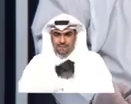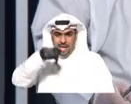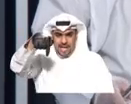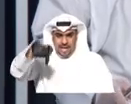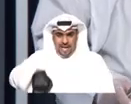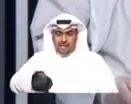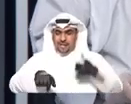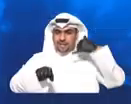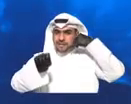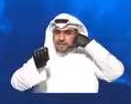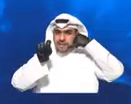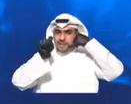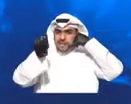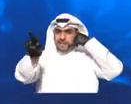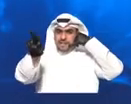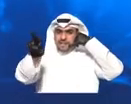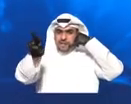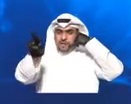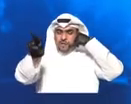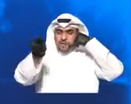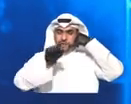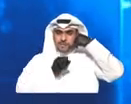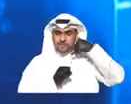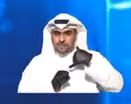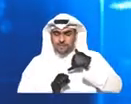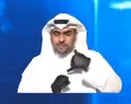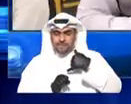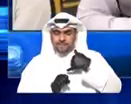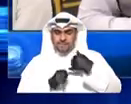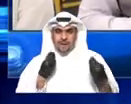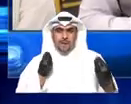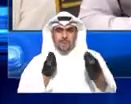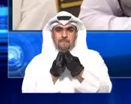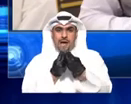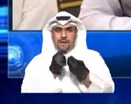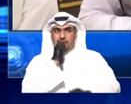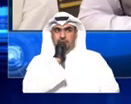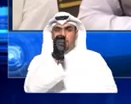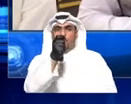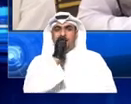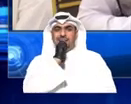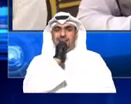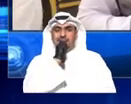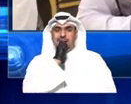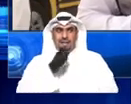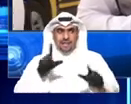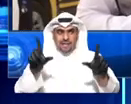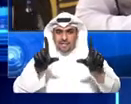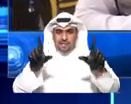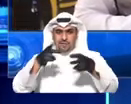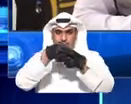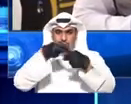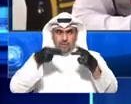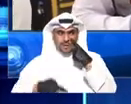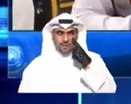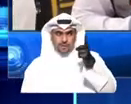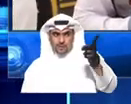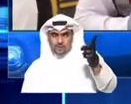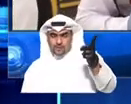على هذه الحملة ينضم إلينا الزميل رائد الشمري، مراسل تلفزيون دولة